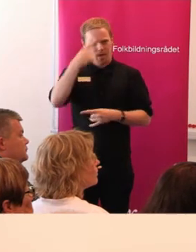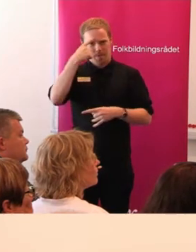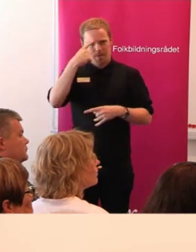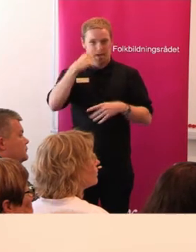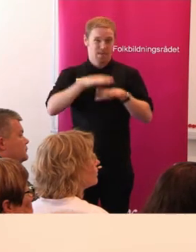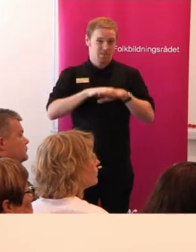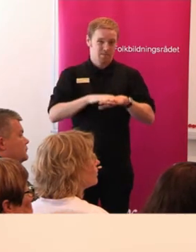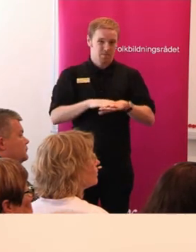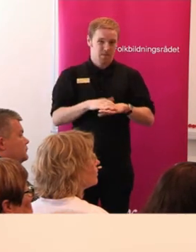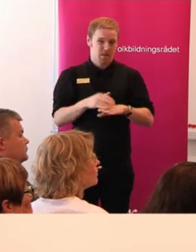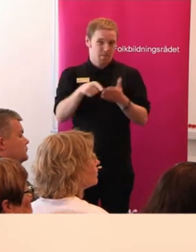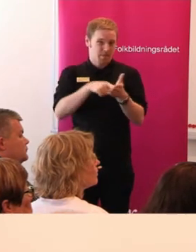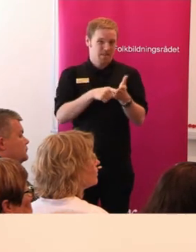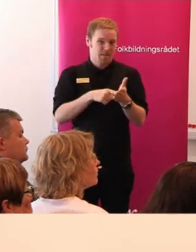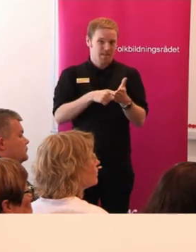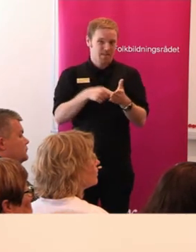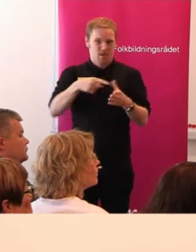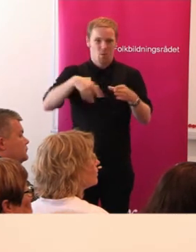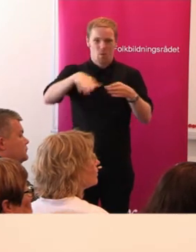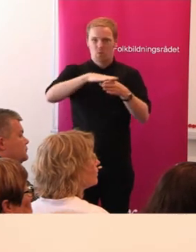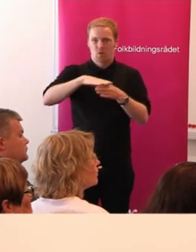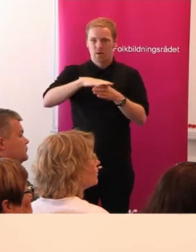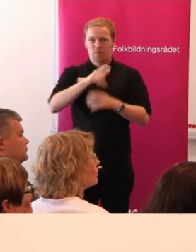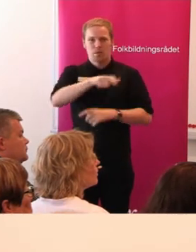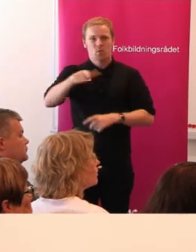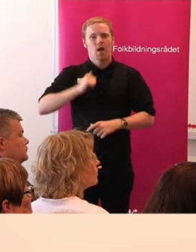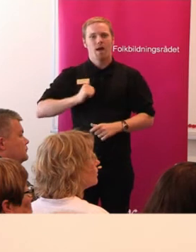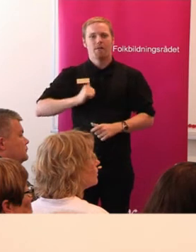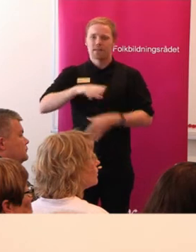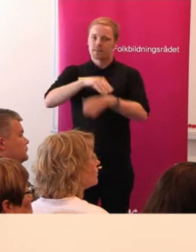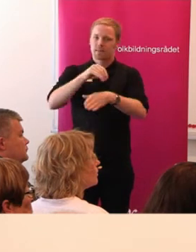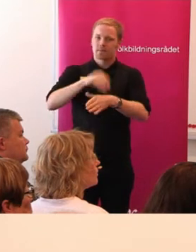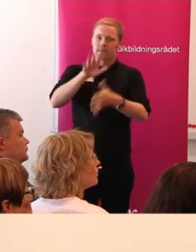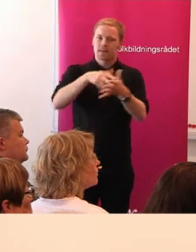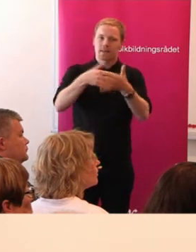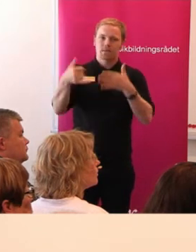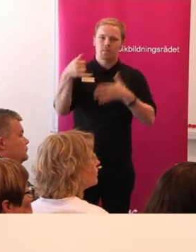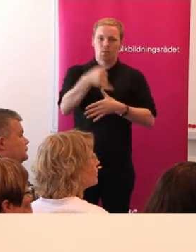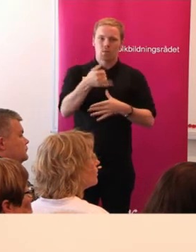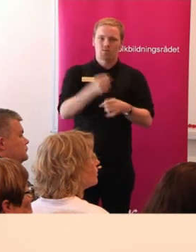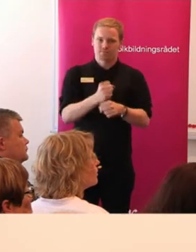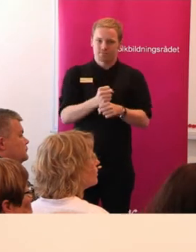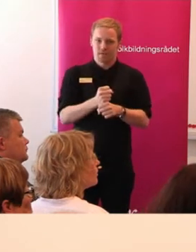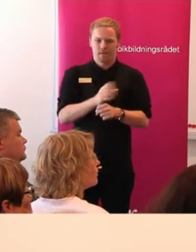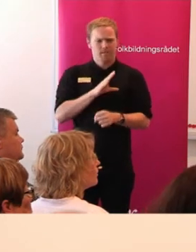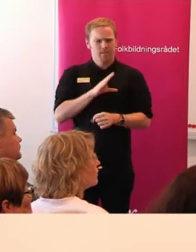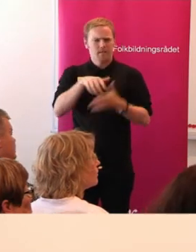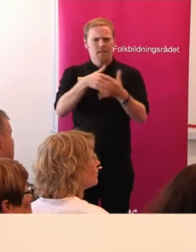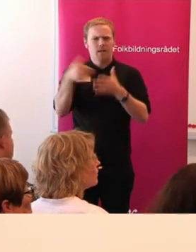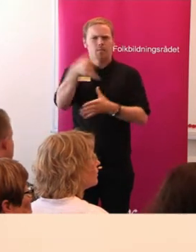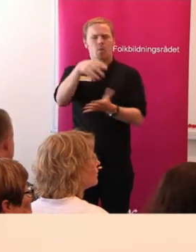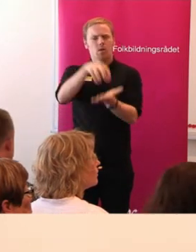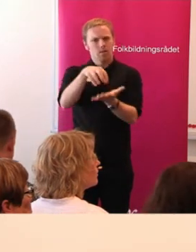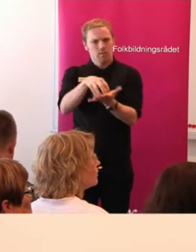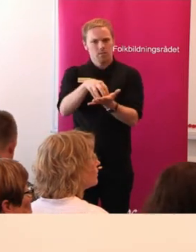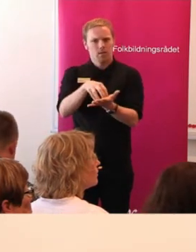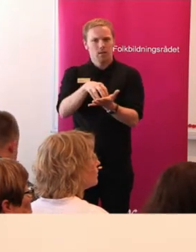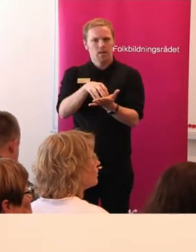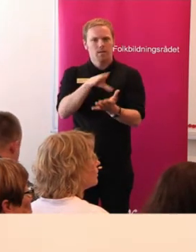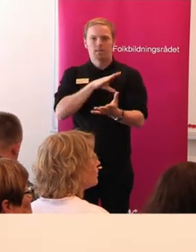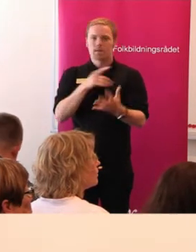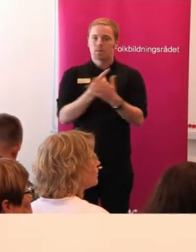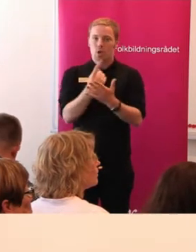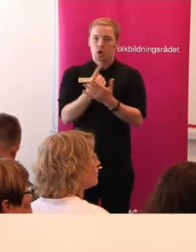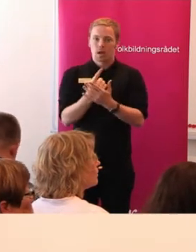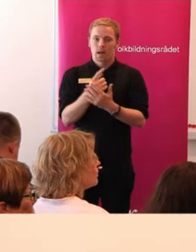svensk teckenspråk i sin kommunikation. Finns det teckenspråk ute i samhället? Finns det möjlighet för dem som kanske har